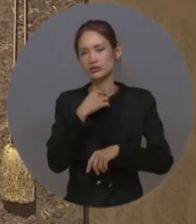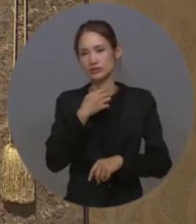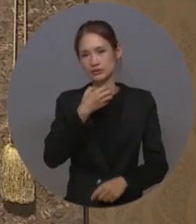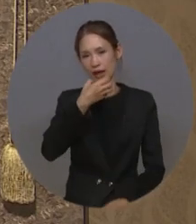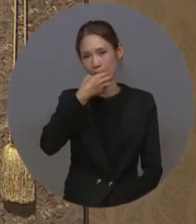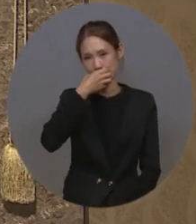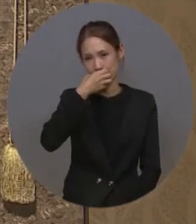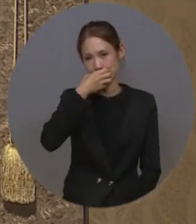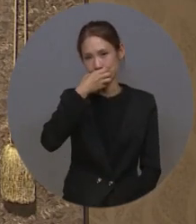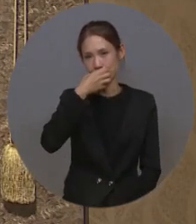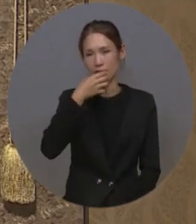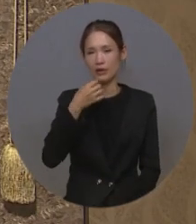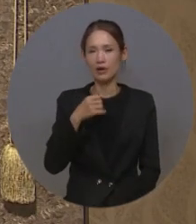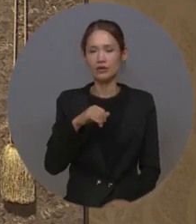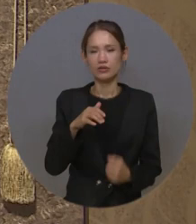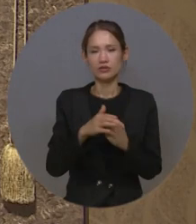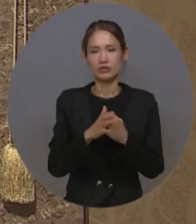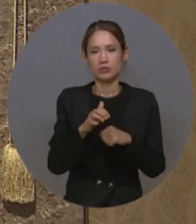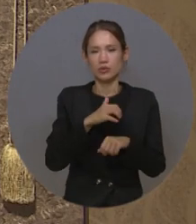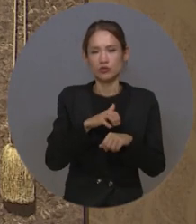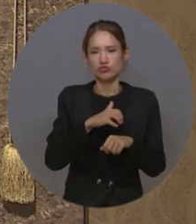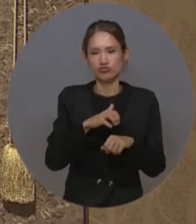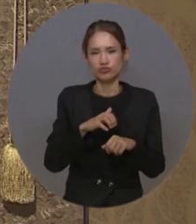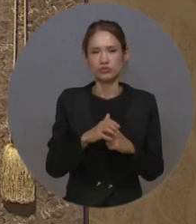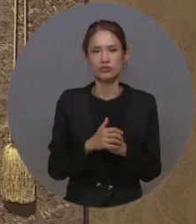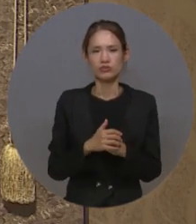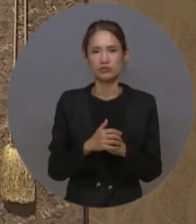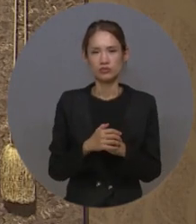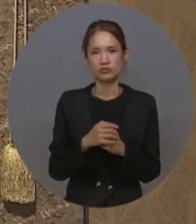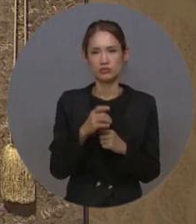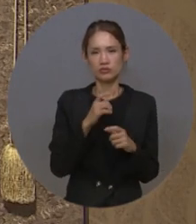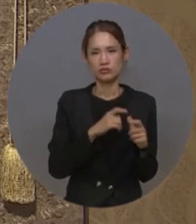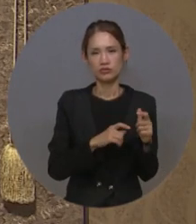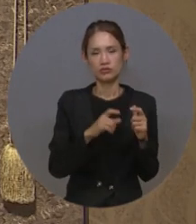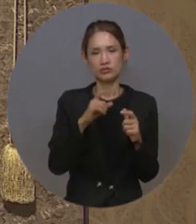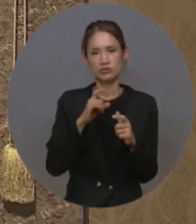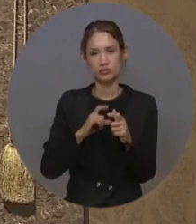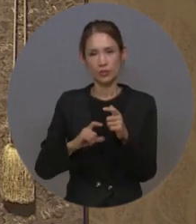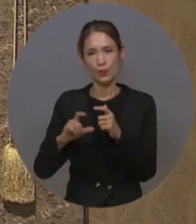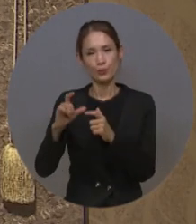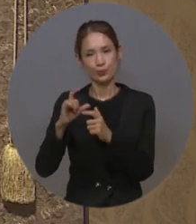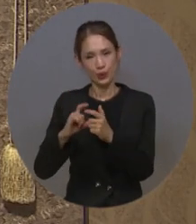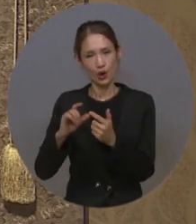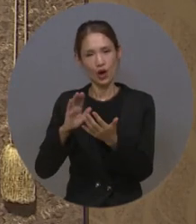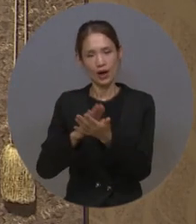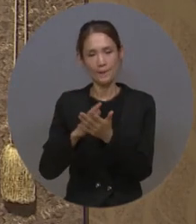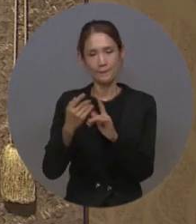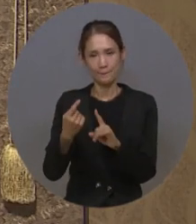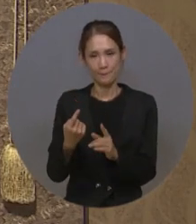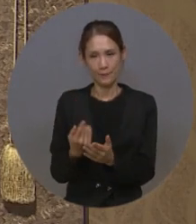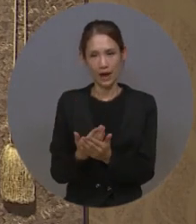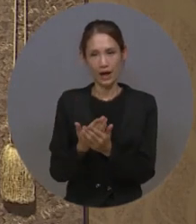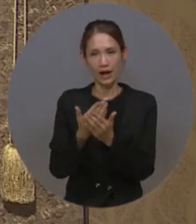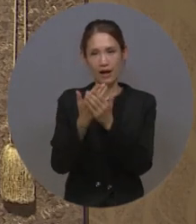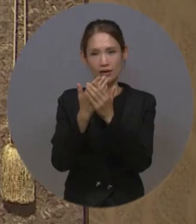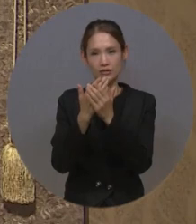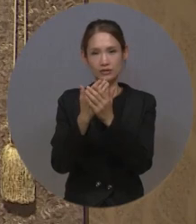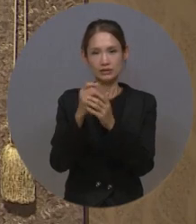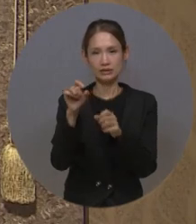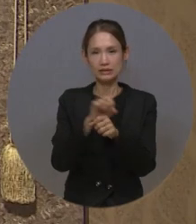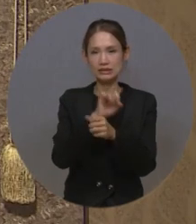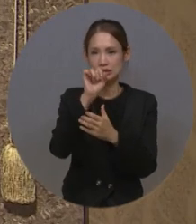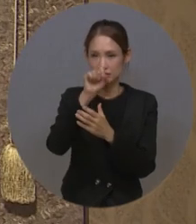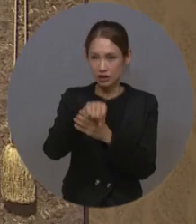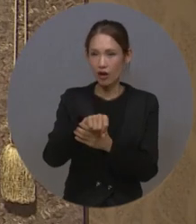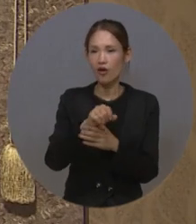거기 때문에 사실 불편할 수 있거든요. 그거를 점점 보완 발전하면서 특허도 내게